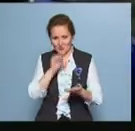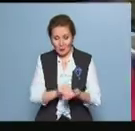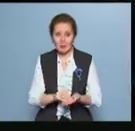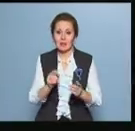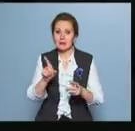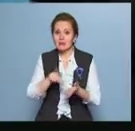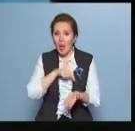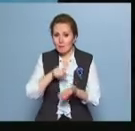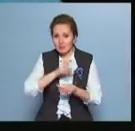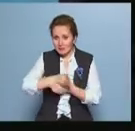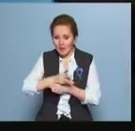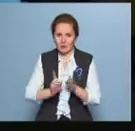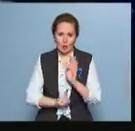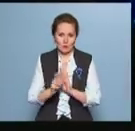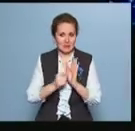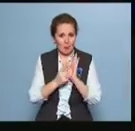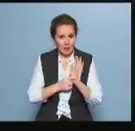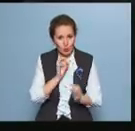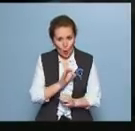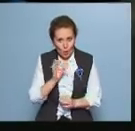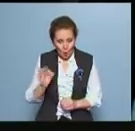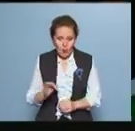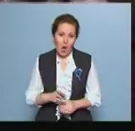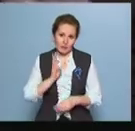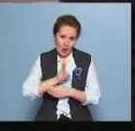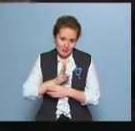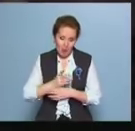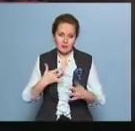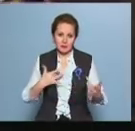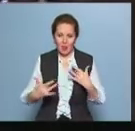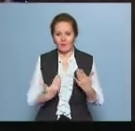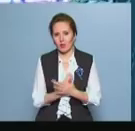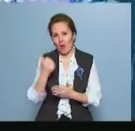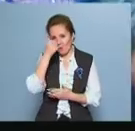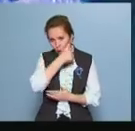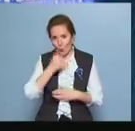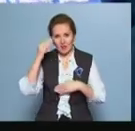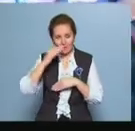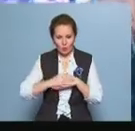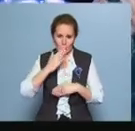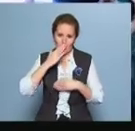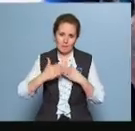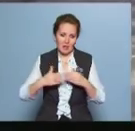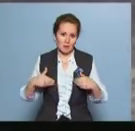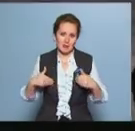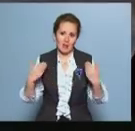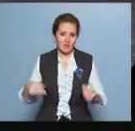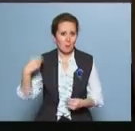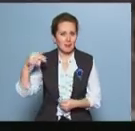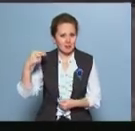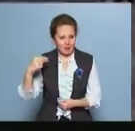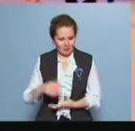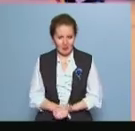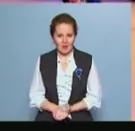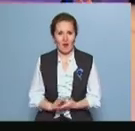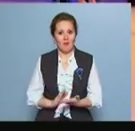шоу «Удмуртии» начнется в 17:00, а трансляция программы в новогодний вечер перед традиционным поздравлением президента.